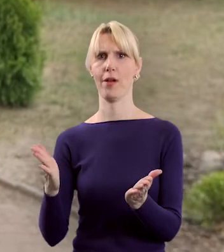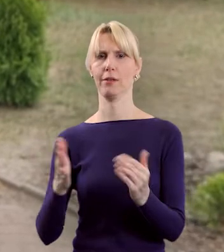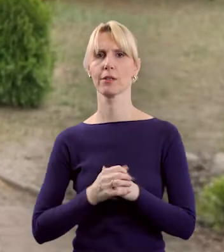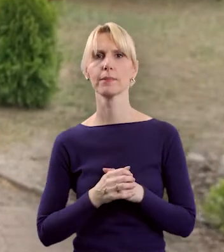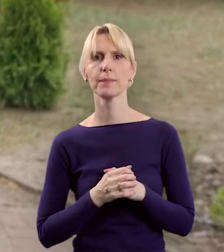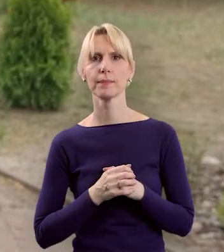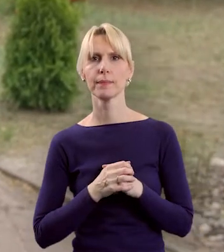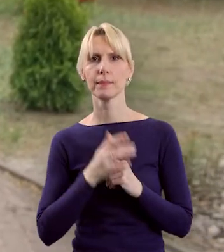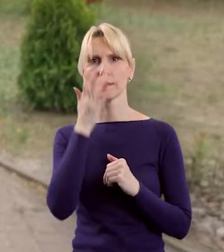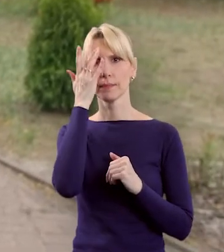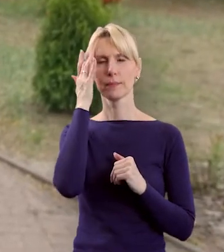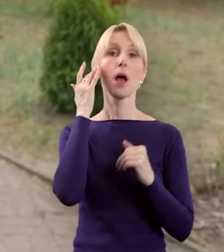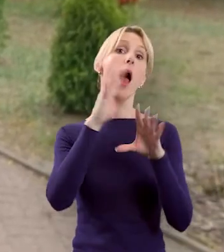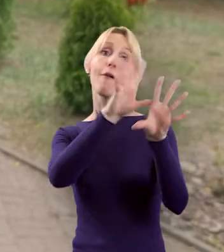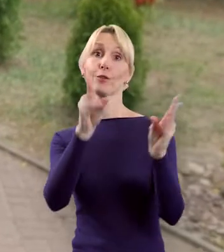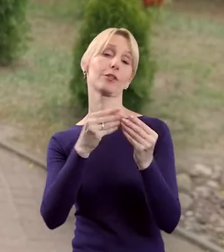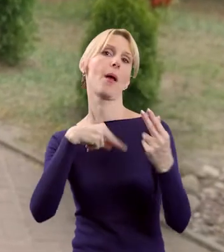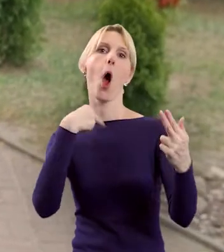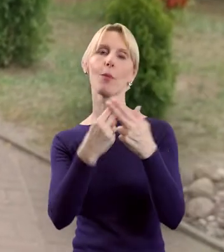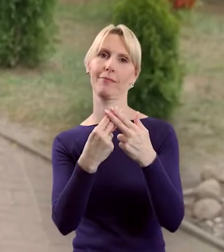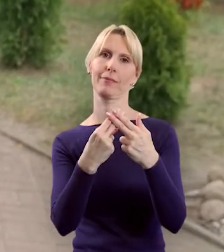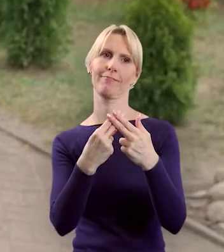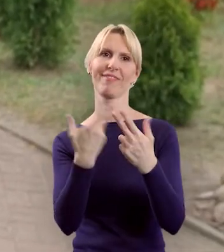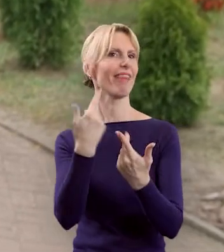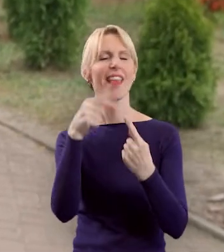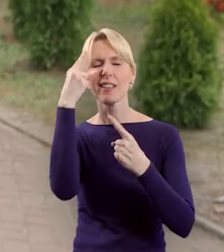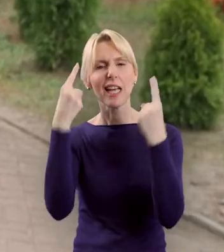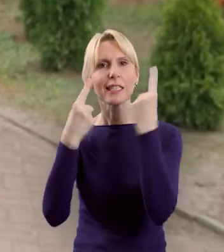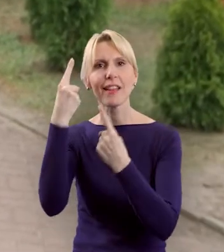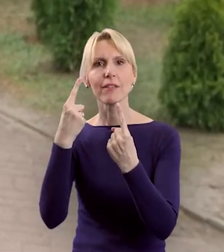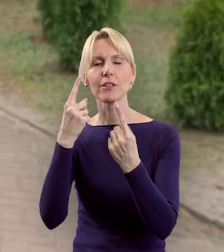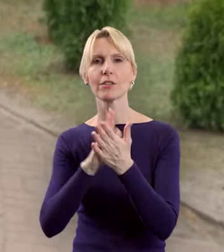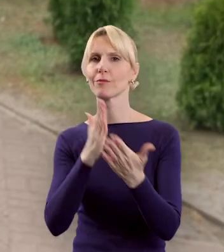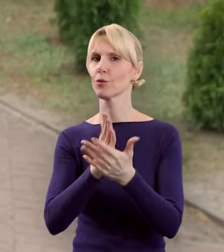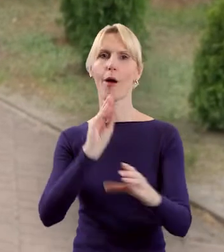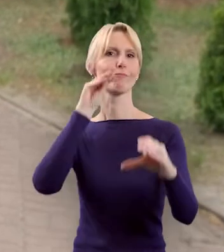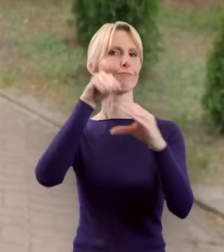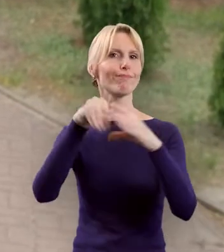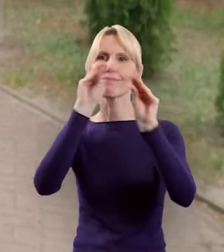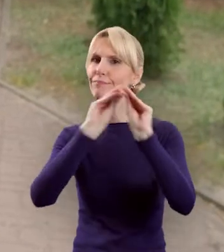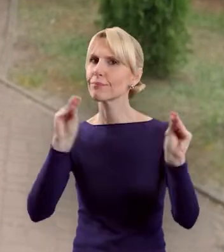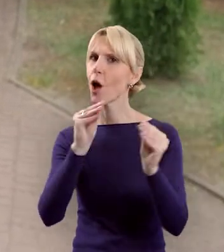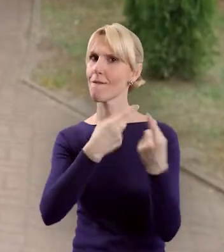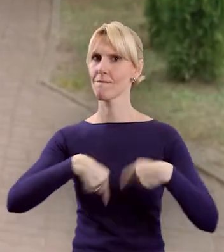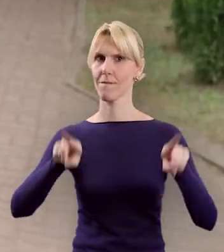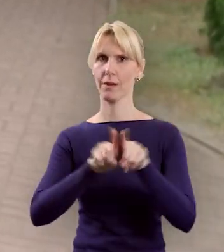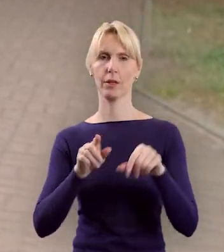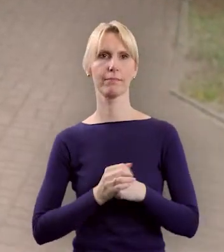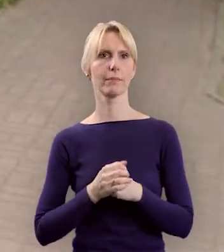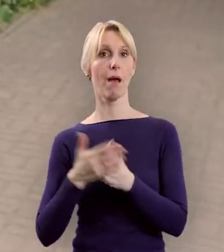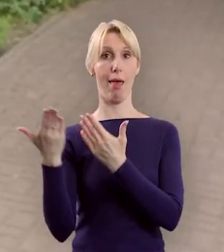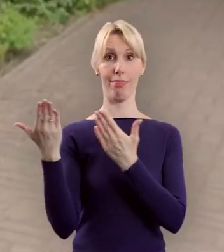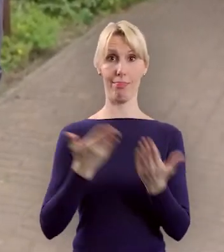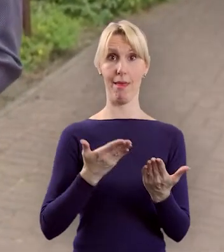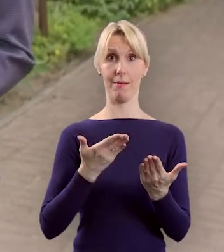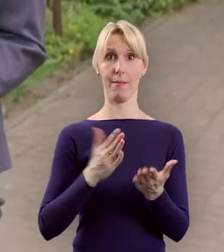żeby wprowadzać edukację włączającą. Wszystkim odpowiadamy, nie zastanawiajcie się, po prostu ją wprowadzajcie. A teraz zaproszę Państwa